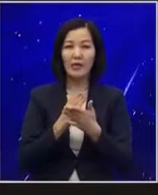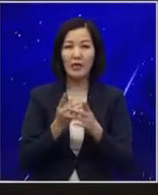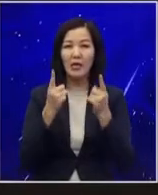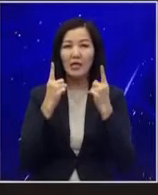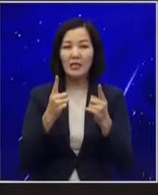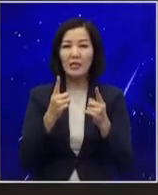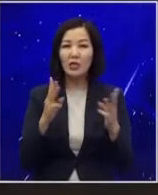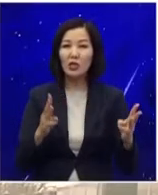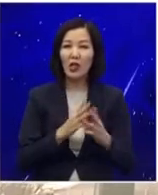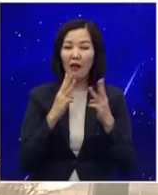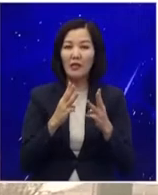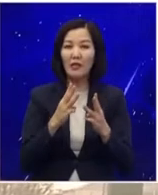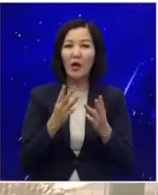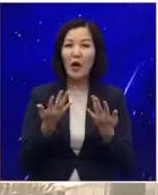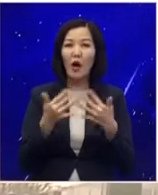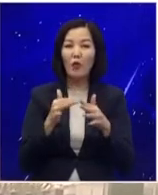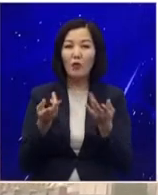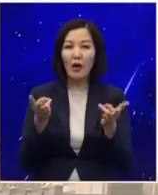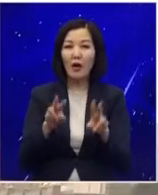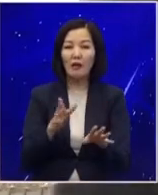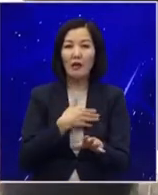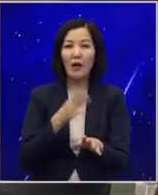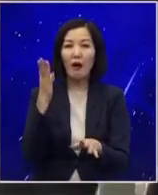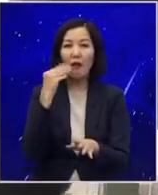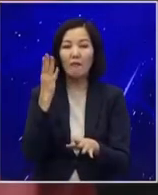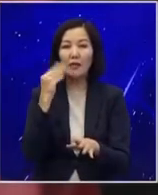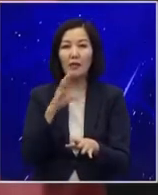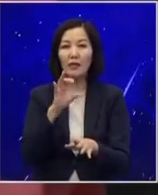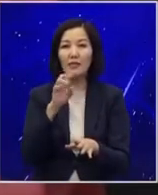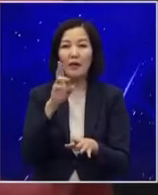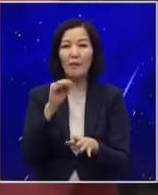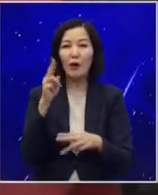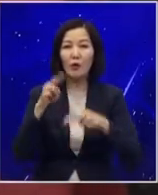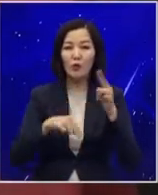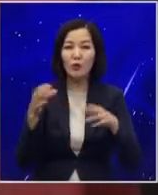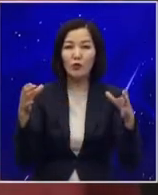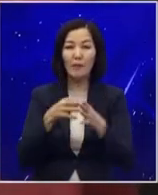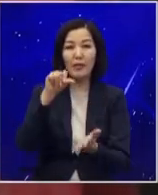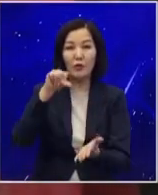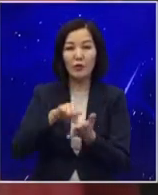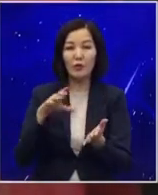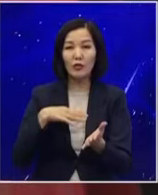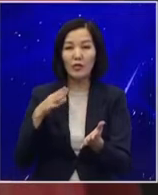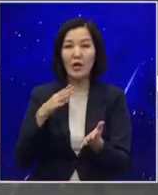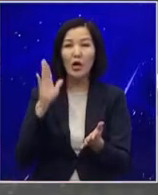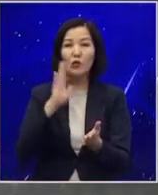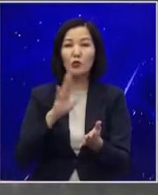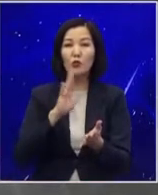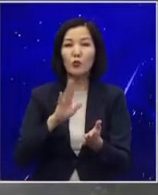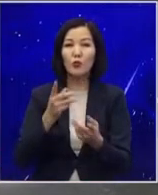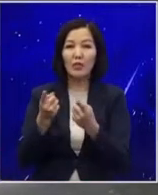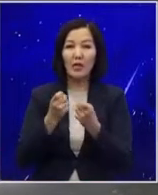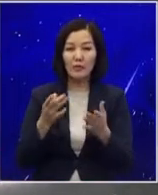пайда болған. Ауылда қазір жұмыс көп. Есен алматылық сапа құрылыс серіктестігіне жұмысқа тұрыпты. Жағалауға ауыз су тартып